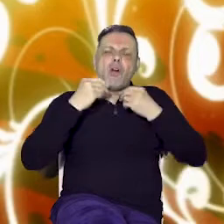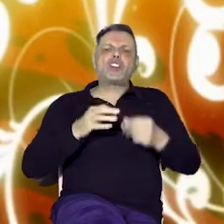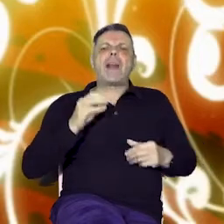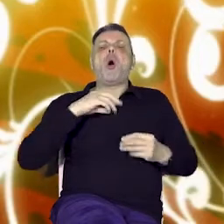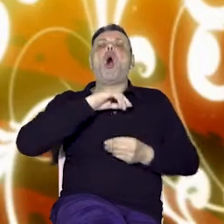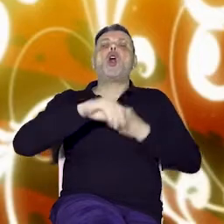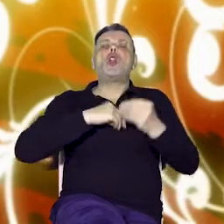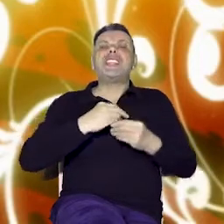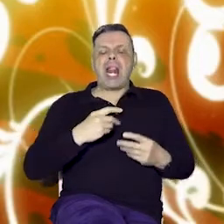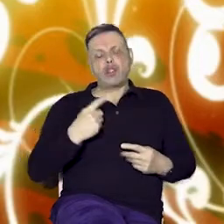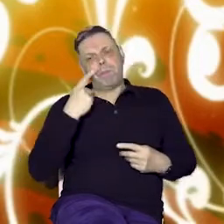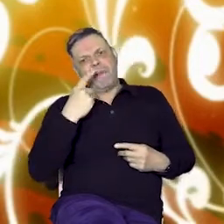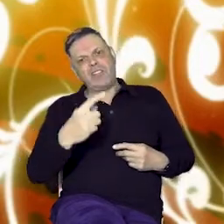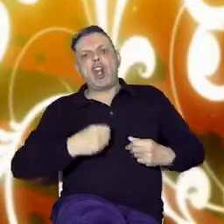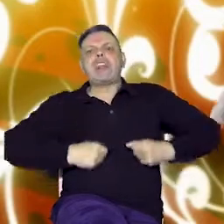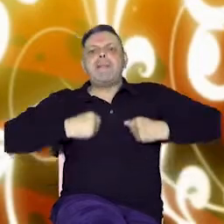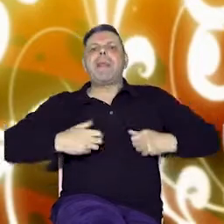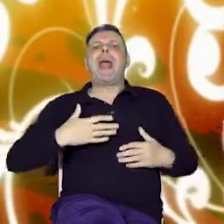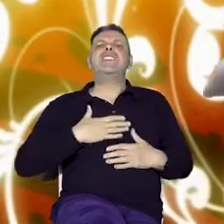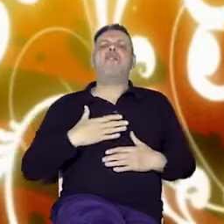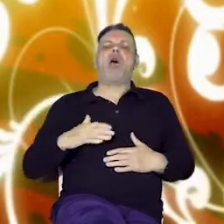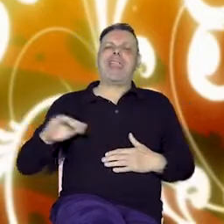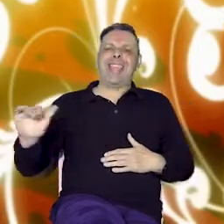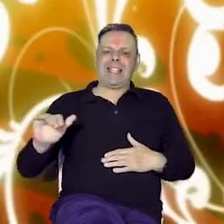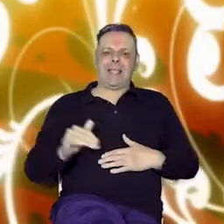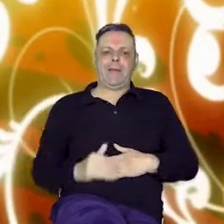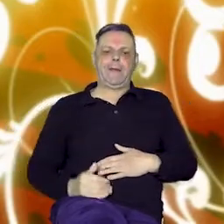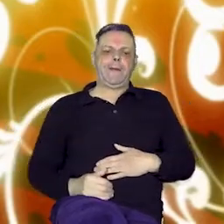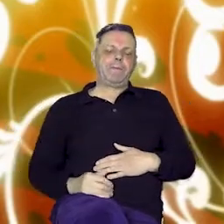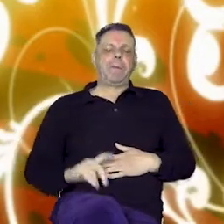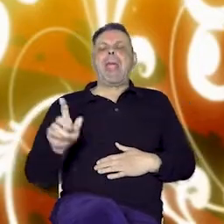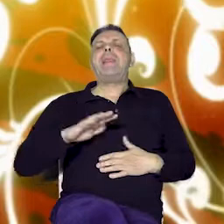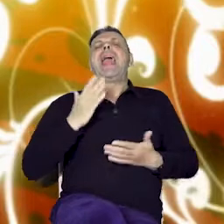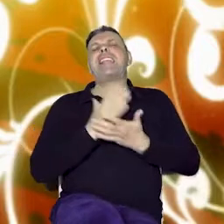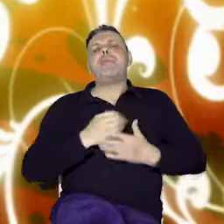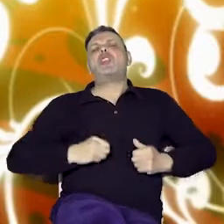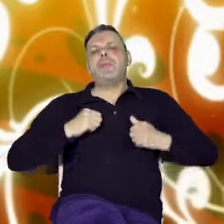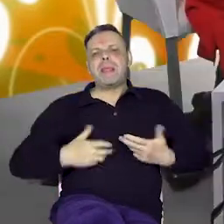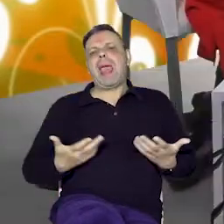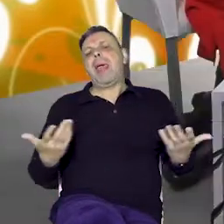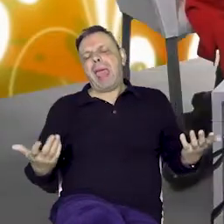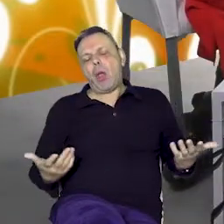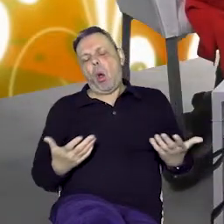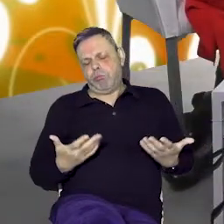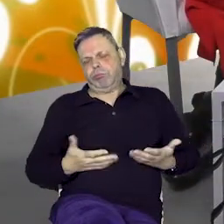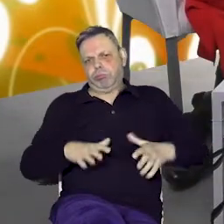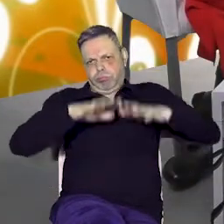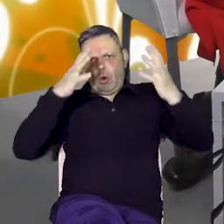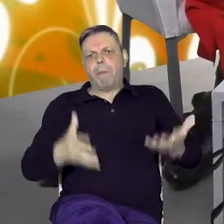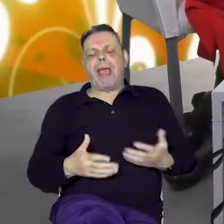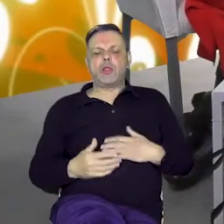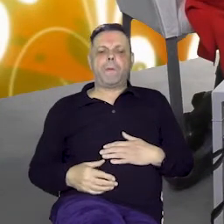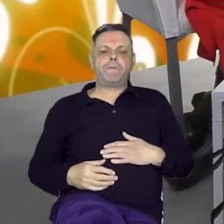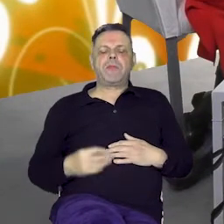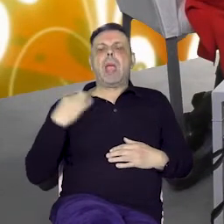roditeljskoj percepciji debljine svoje, izgleda svoje djece, ajmo reći ne samo debljine, nego uopće izgleda svoje djece. Ali profesor Đorđević je